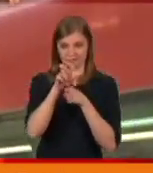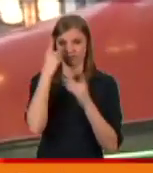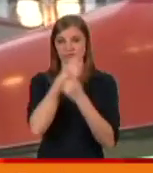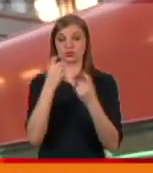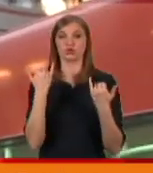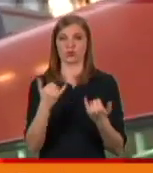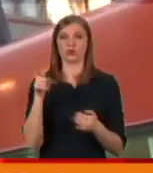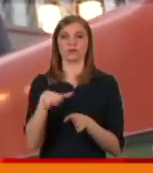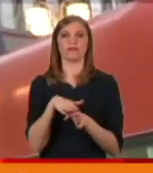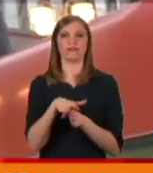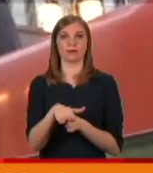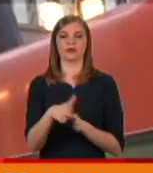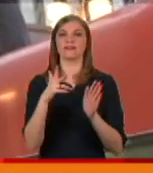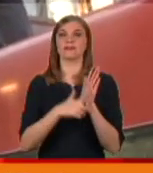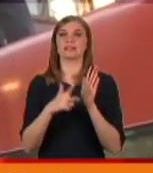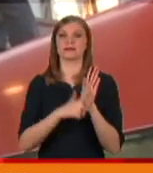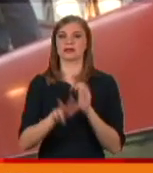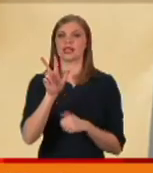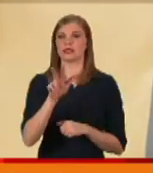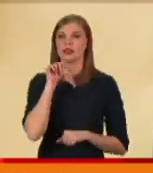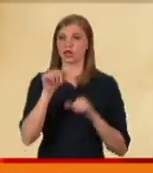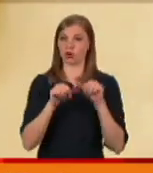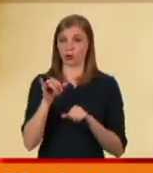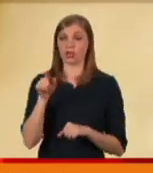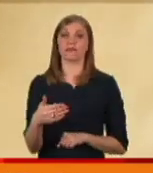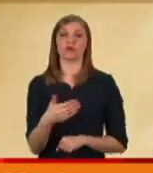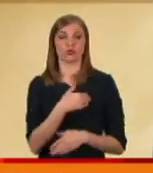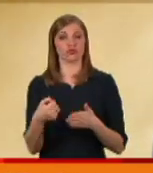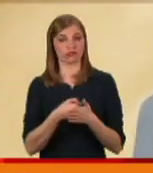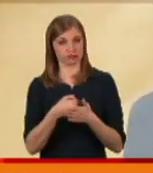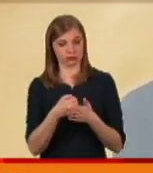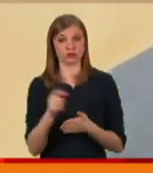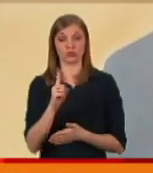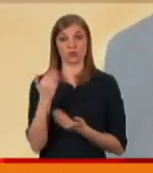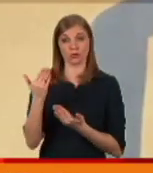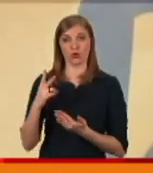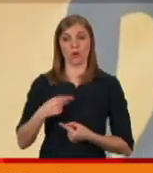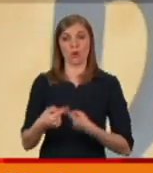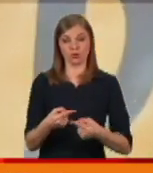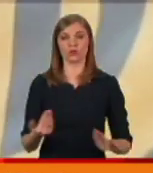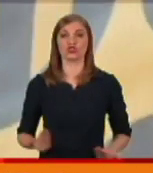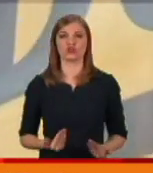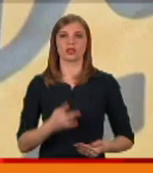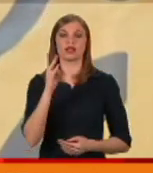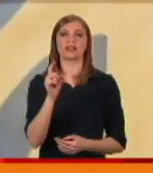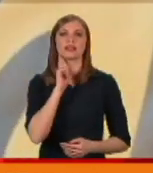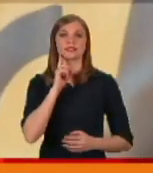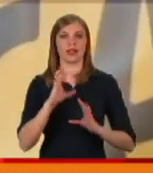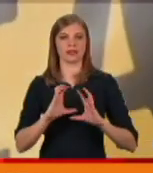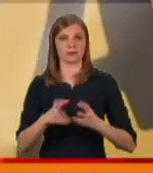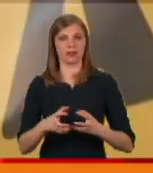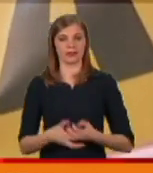йому сьогодні виповнилося 83 роки, і він хоче добитися, щоб його онуки жили на зеленій